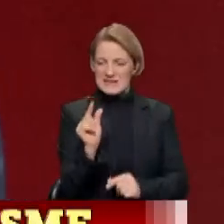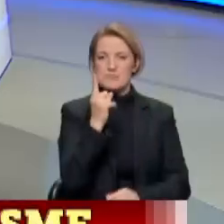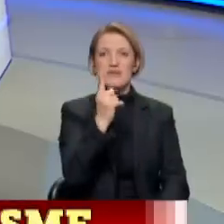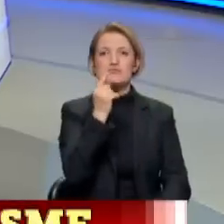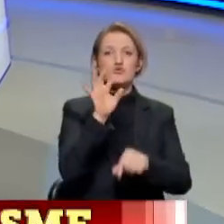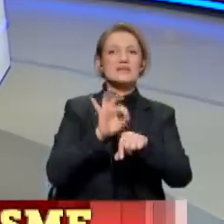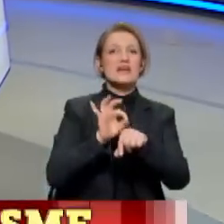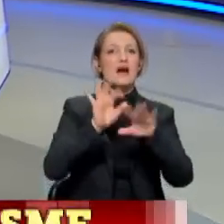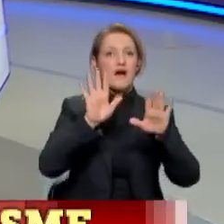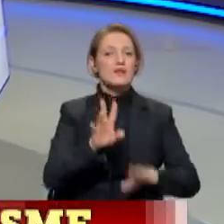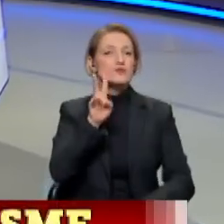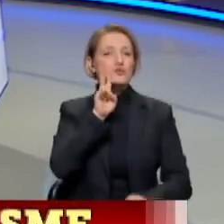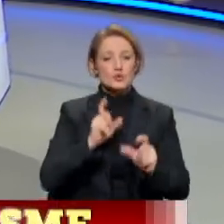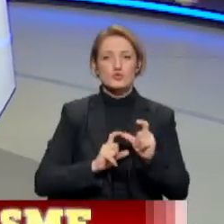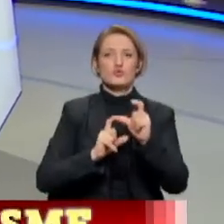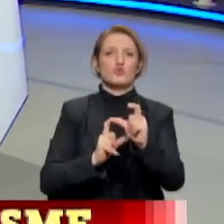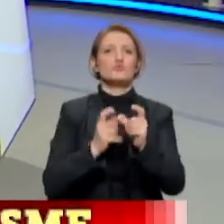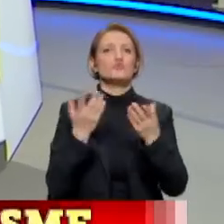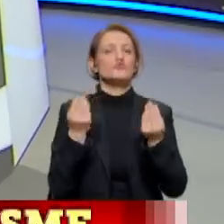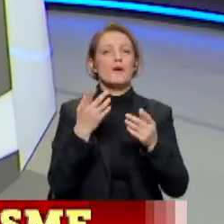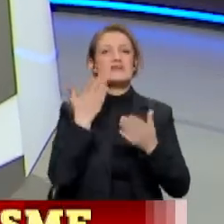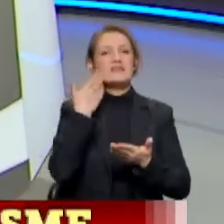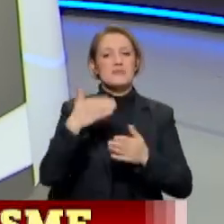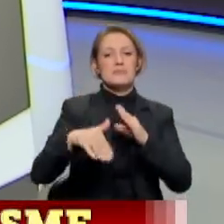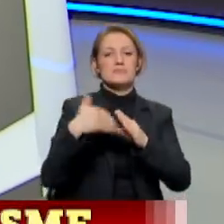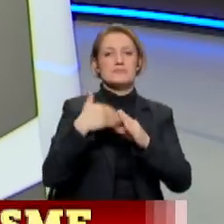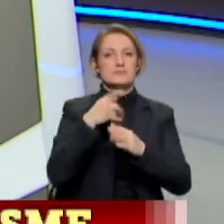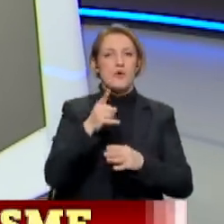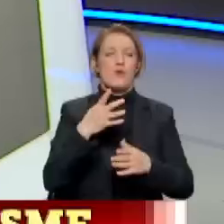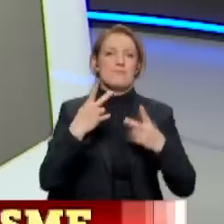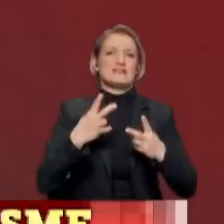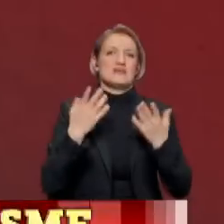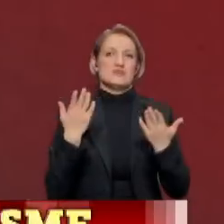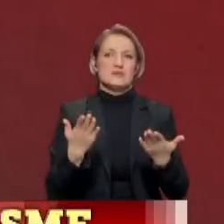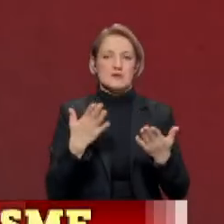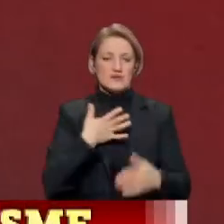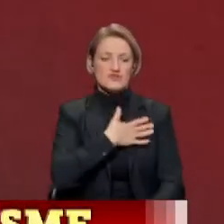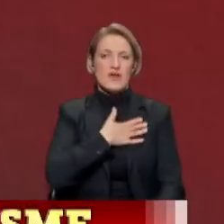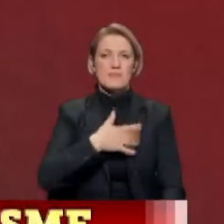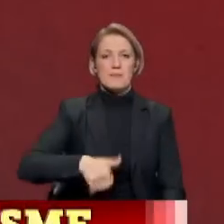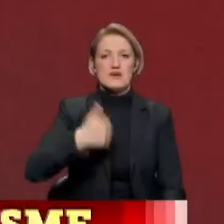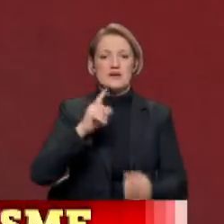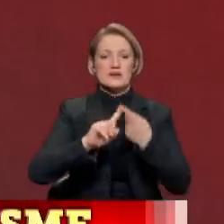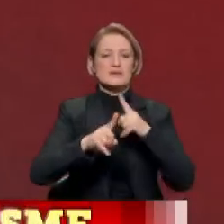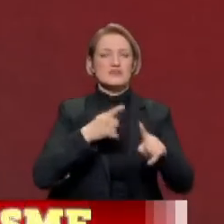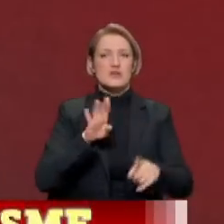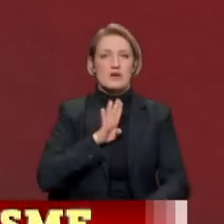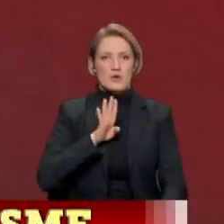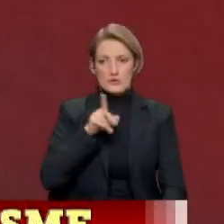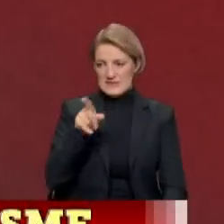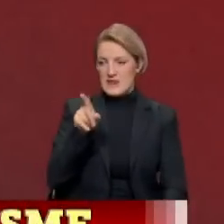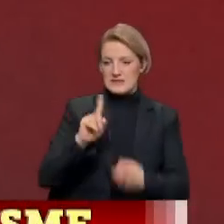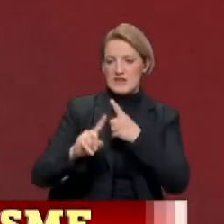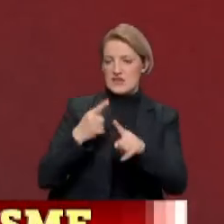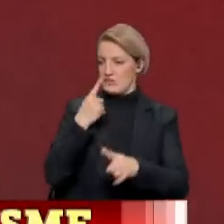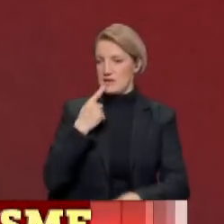1,5 dakikam ve son sorum pek çok izleyicimizden de gelen o mesaj. CHP lideri Kemal Kılıçdaroğlu, siz siyasetçiyim dediniz.